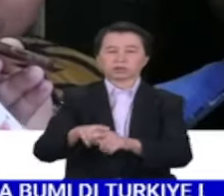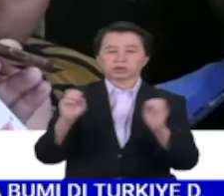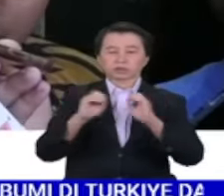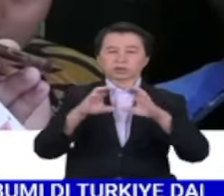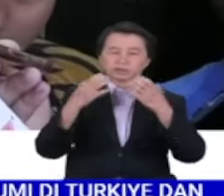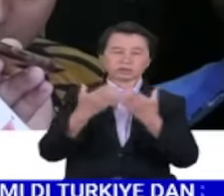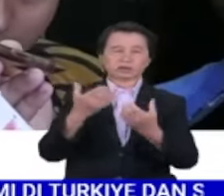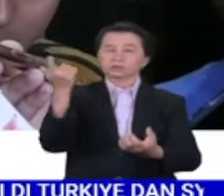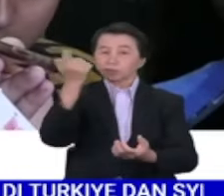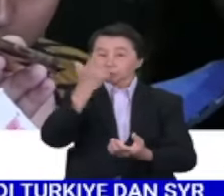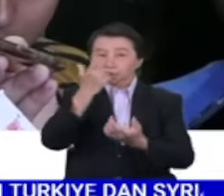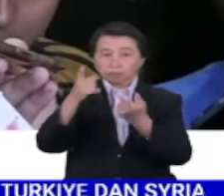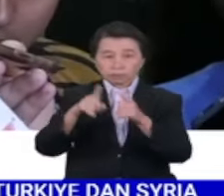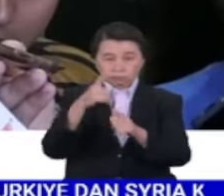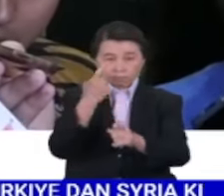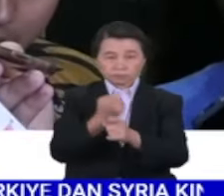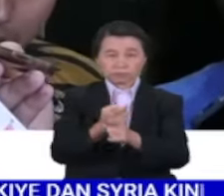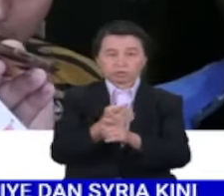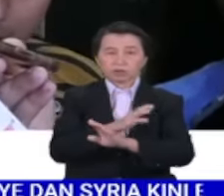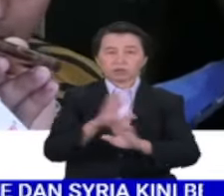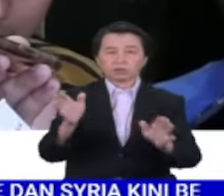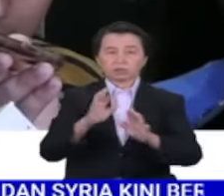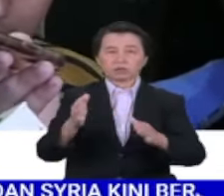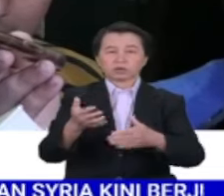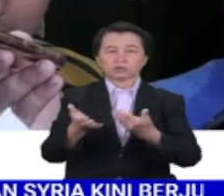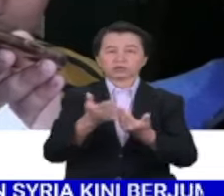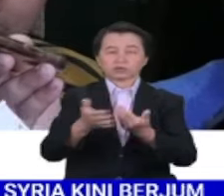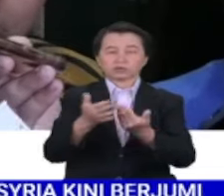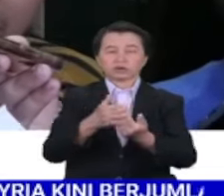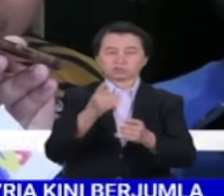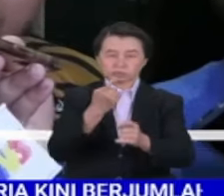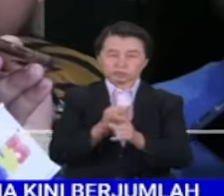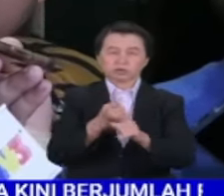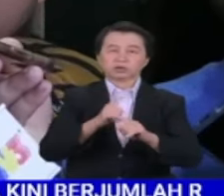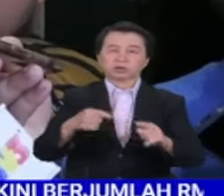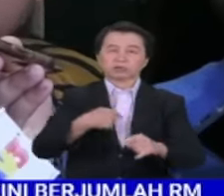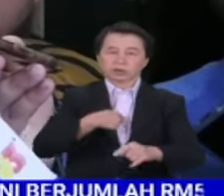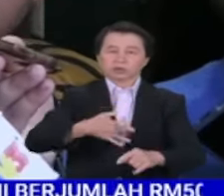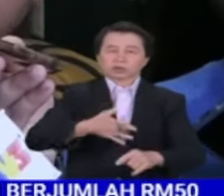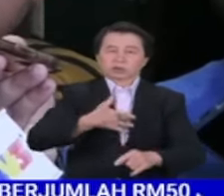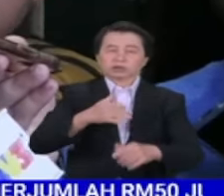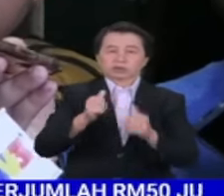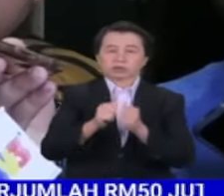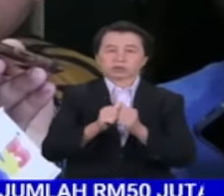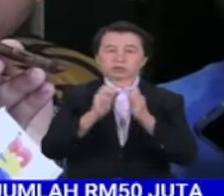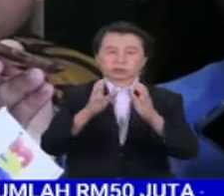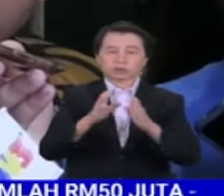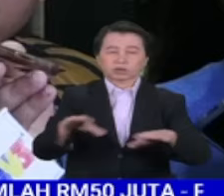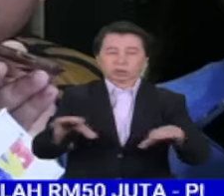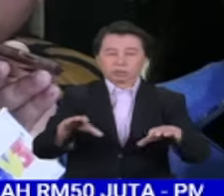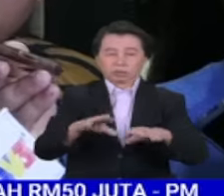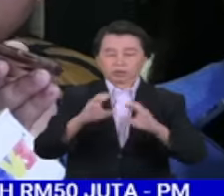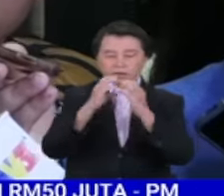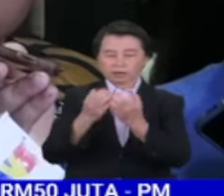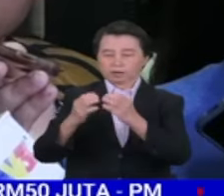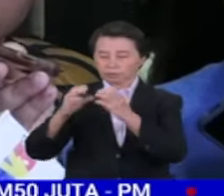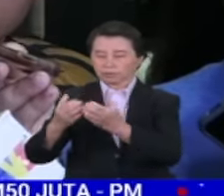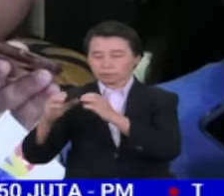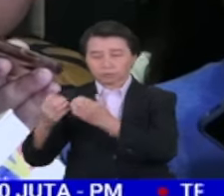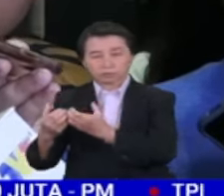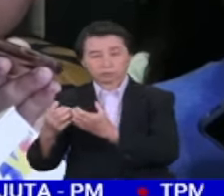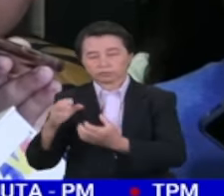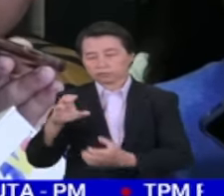ini berlaku bukan perkara yang mudah dan senang tetapi saya rasa dengan pendekatan diambil oleh klub